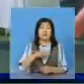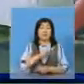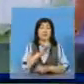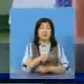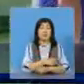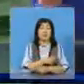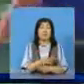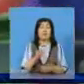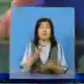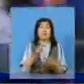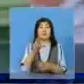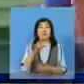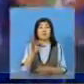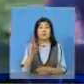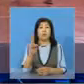и кубками.